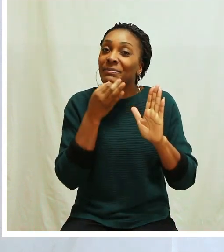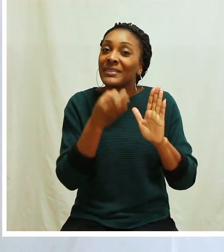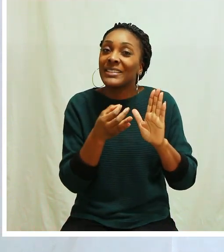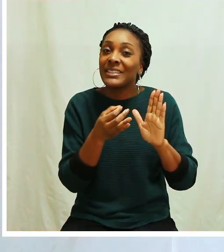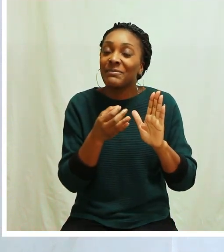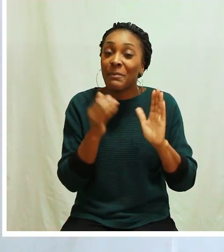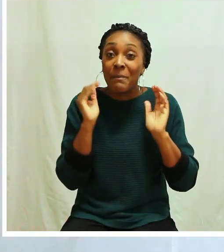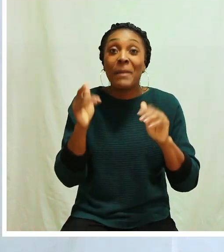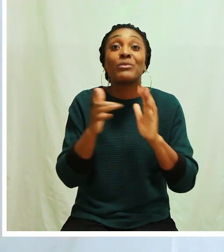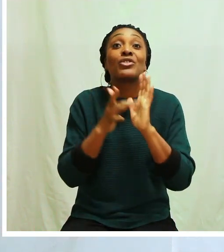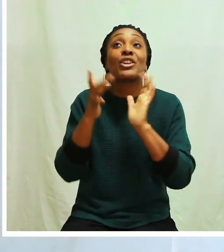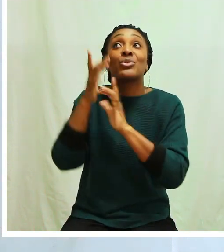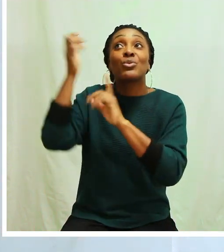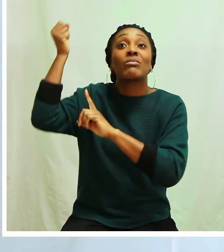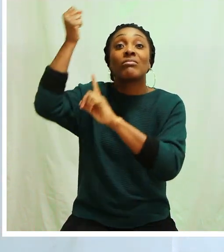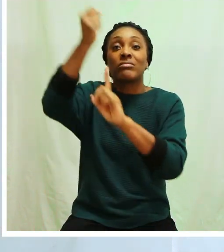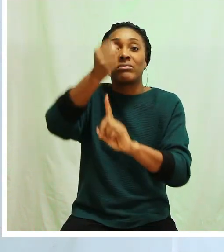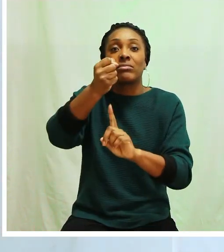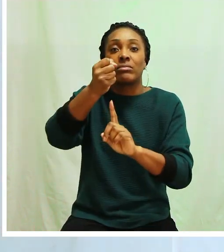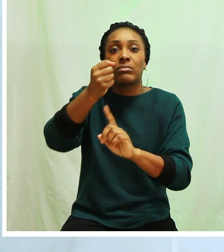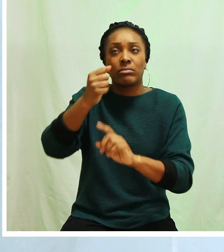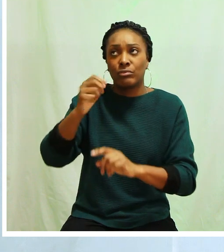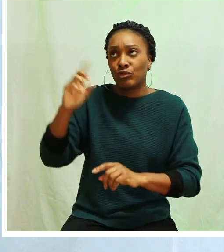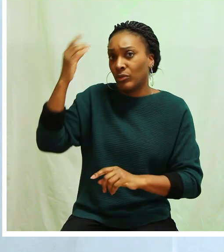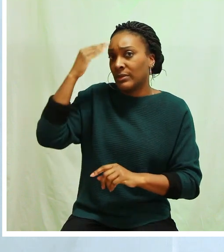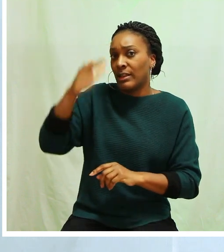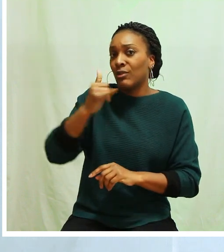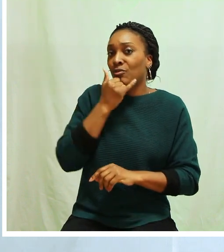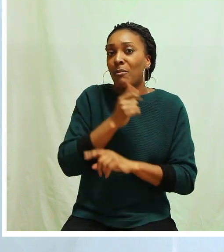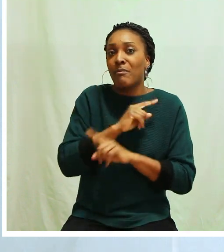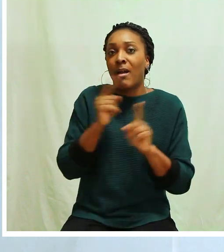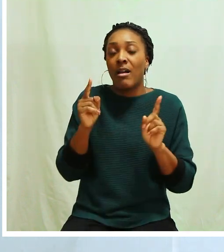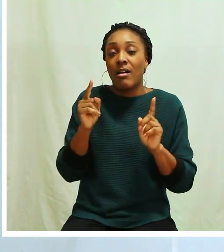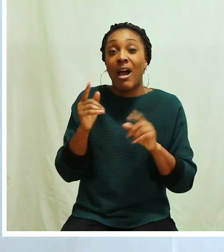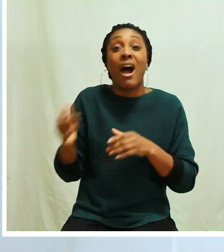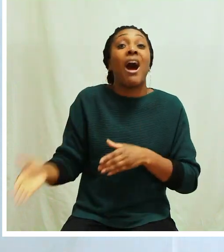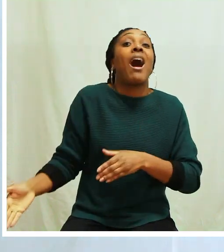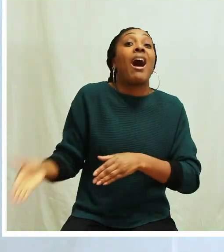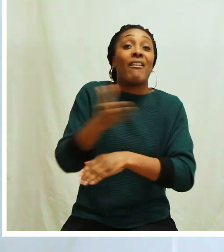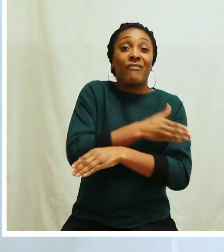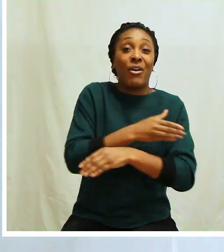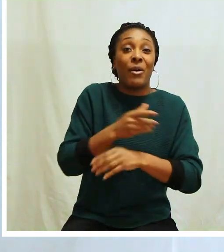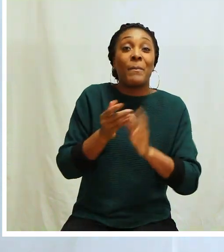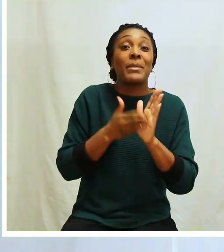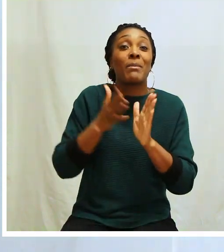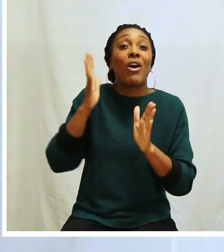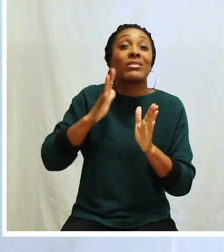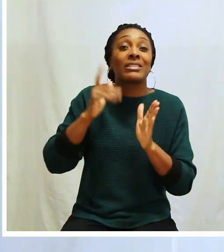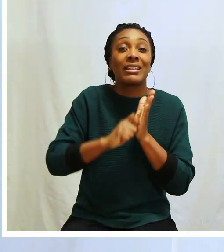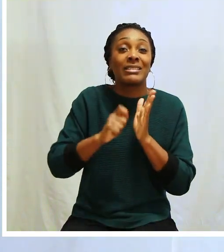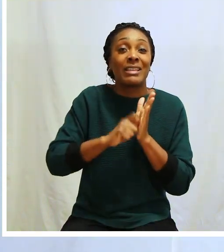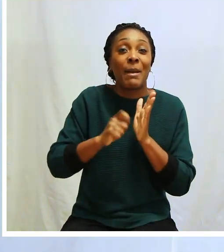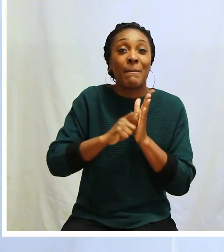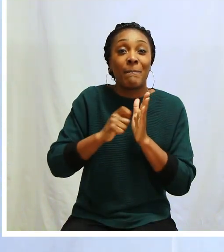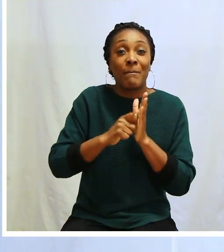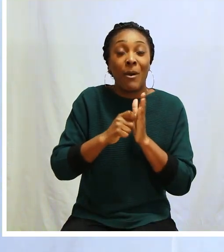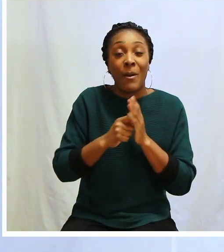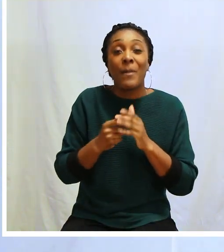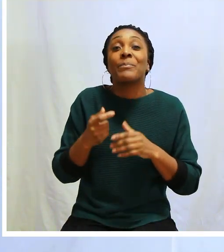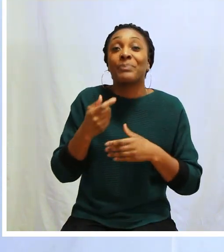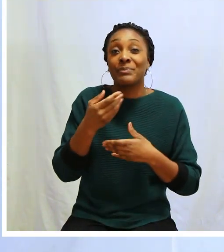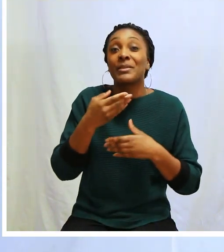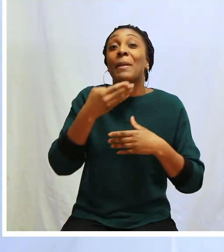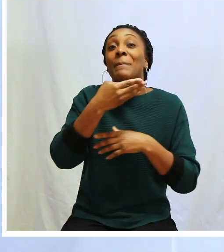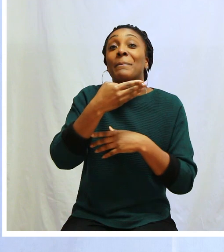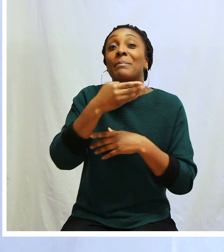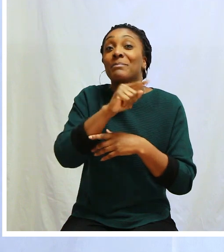de Jésus le Messie, Dieu s'est pas trompé, et qu'il a annoncé à l'avance, dans Michée chapitre 5 verset 2, bien que le Messie